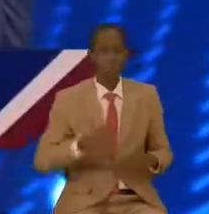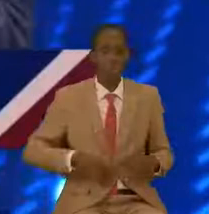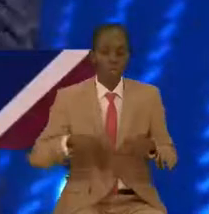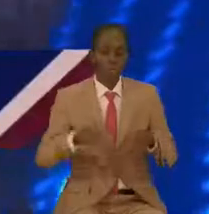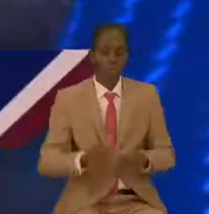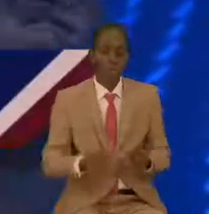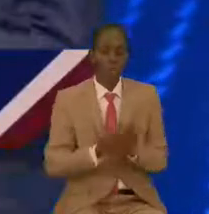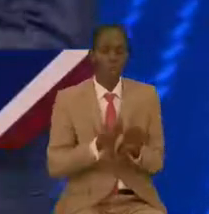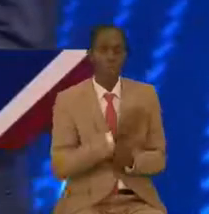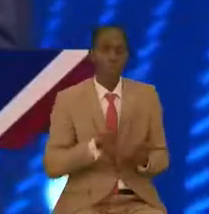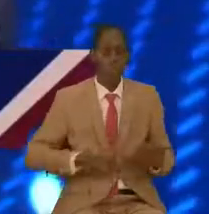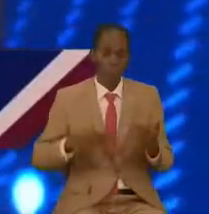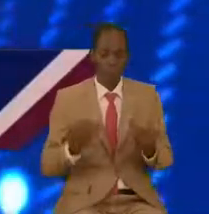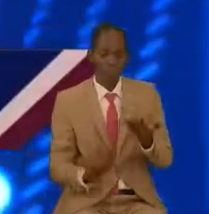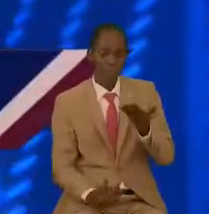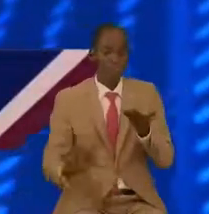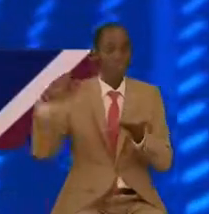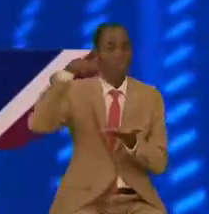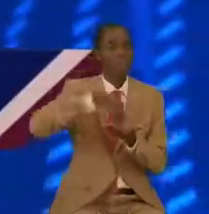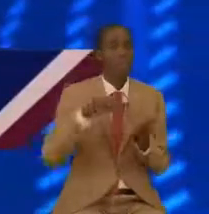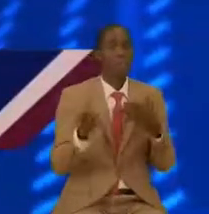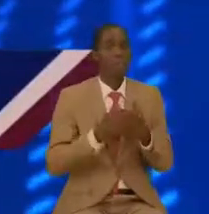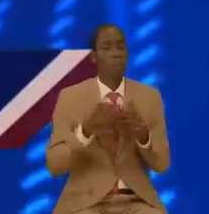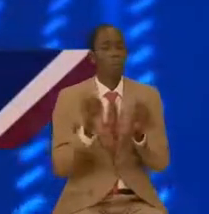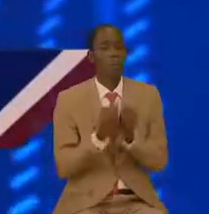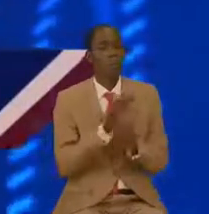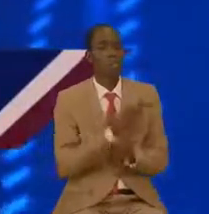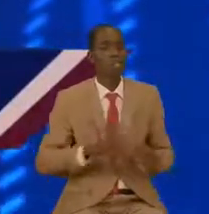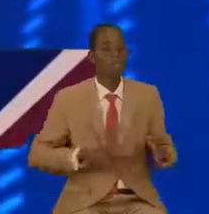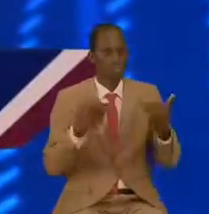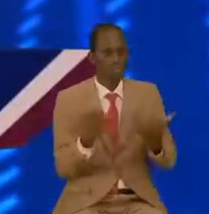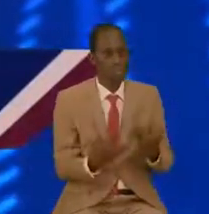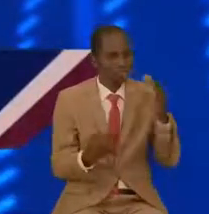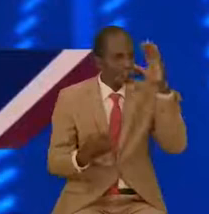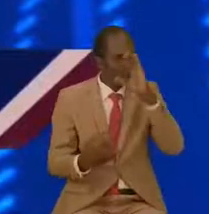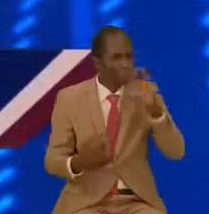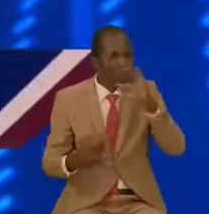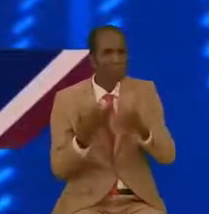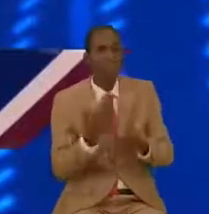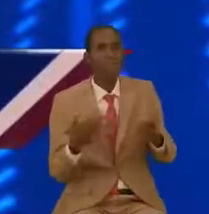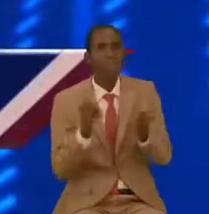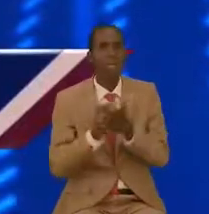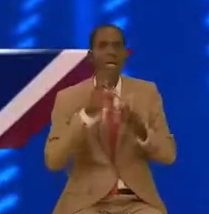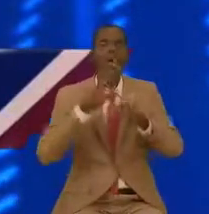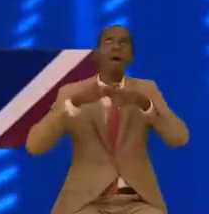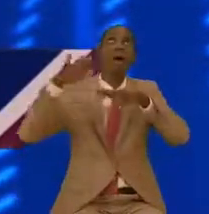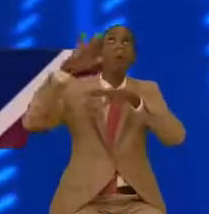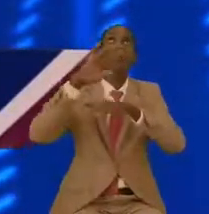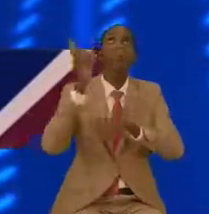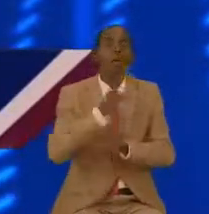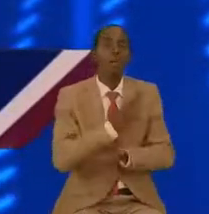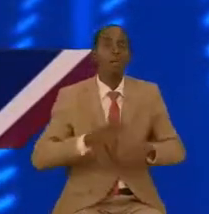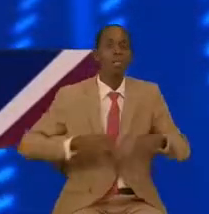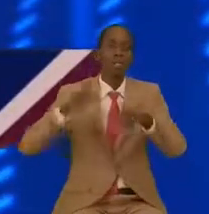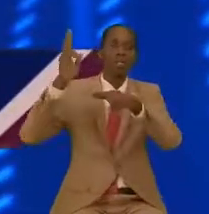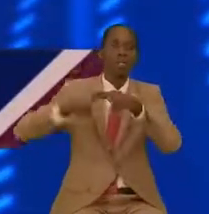Christ, maintenant ressuscité avec Christ, c'est donc que vous êtes ressuscité avec Christ, cherchez les choses d'en haut,